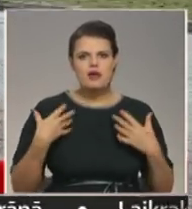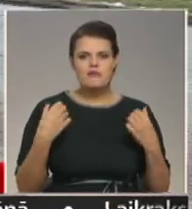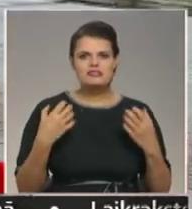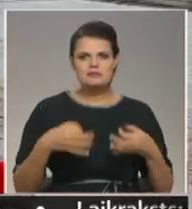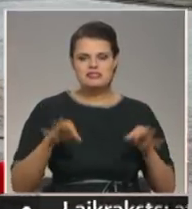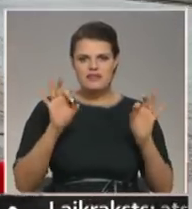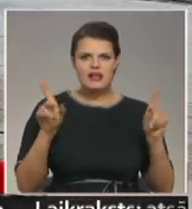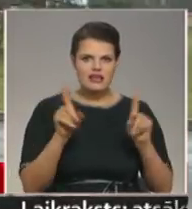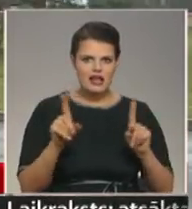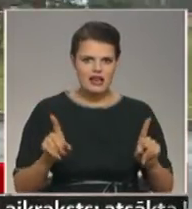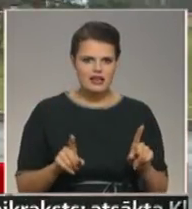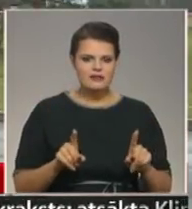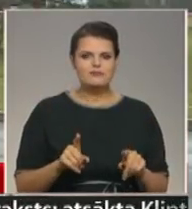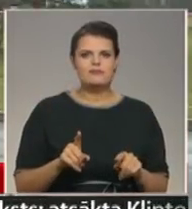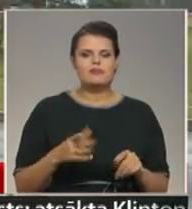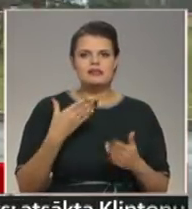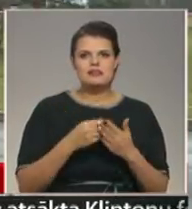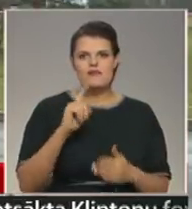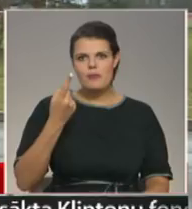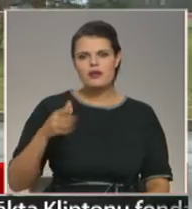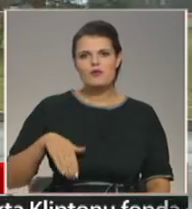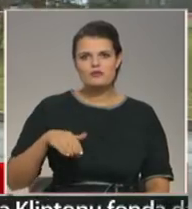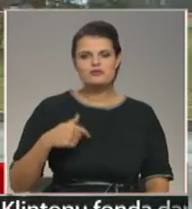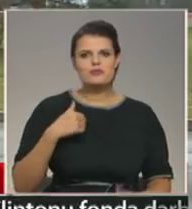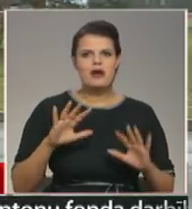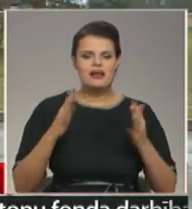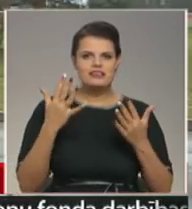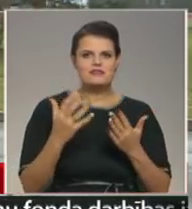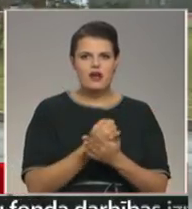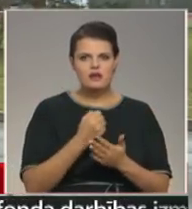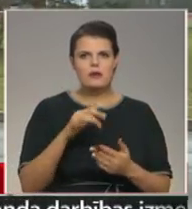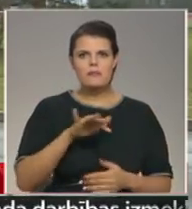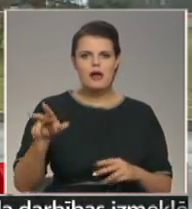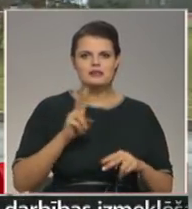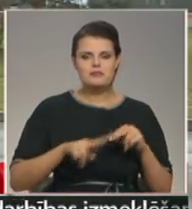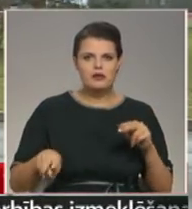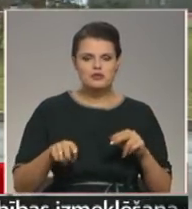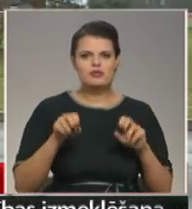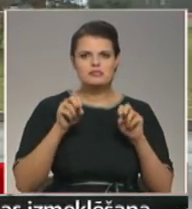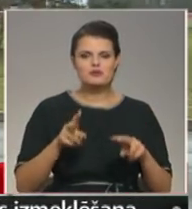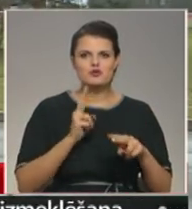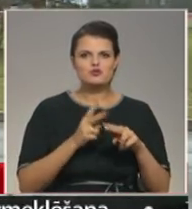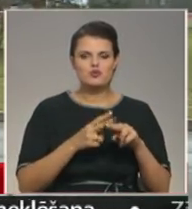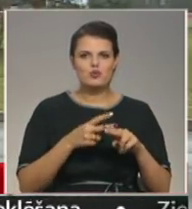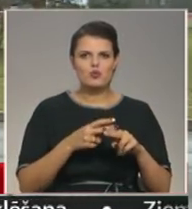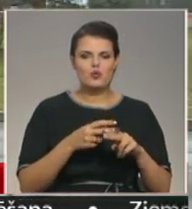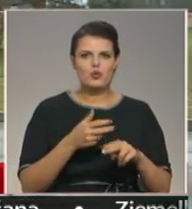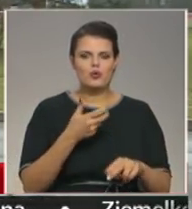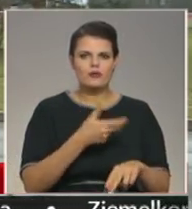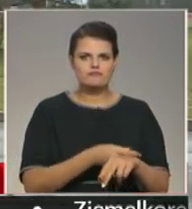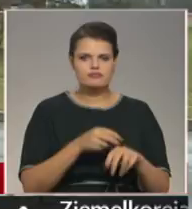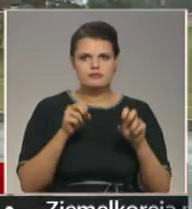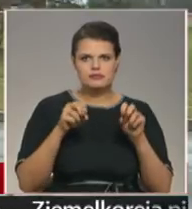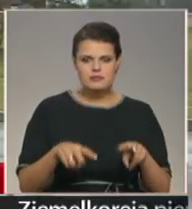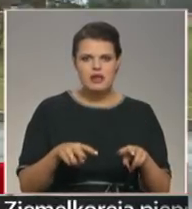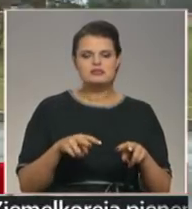veselībai svarīgas lietas. No, ar savu pirmo sunīti man izdevās atrast bērns, bija pazaudējis insulīna pumpīti, tādu elektronisku